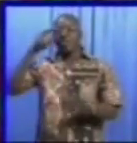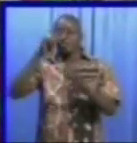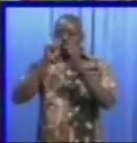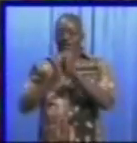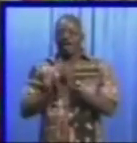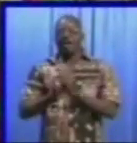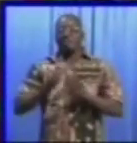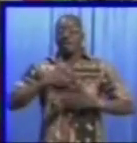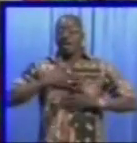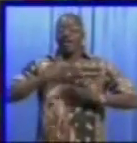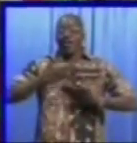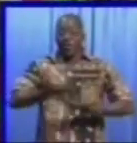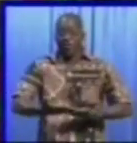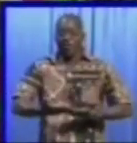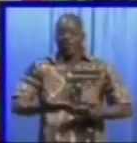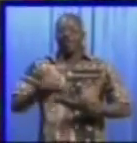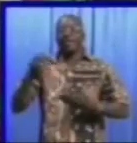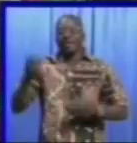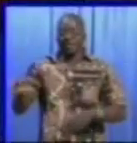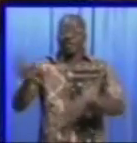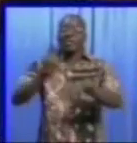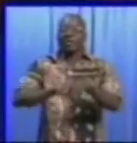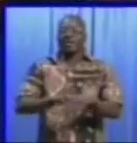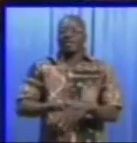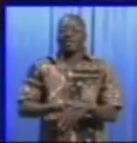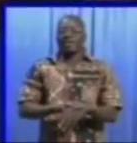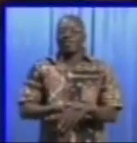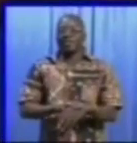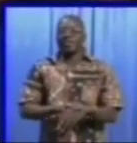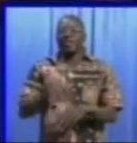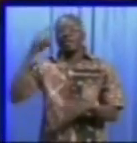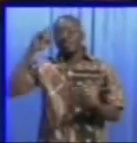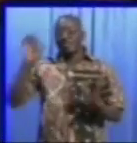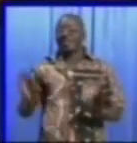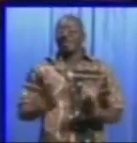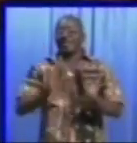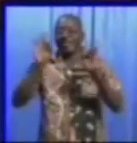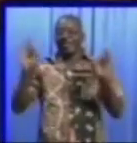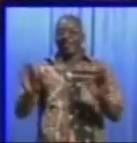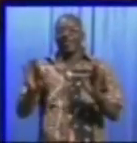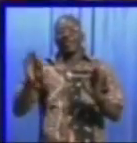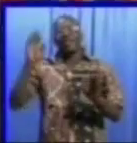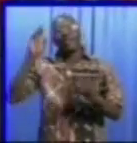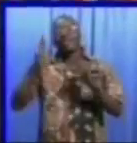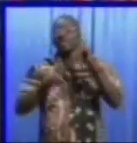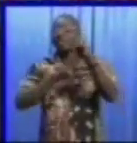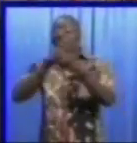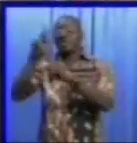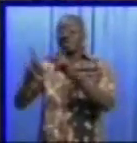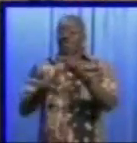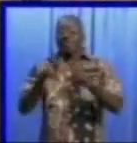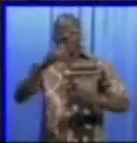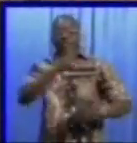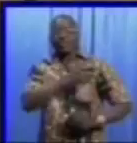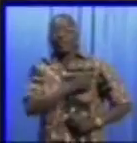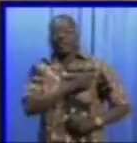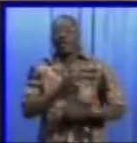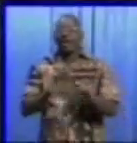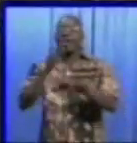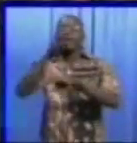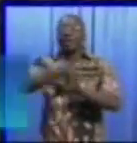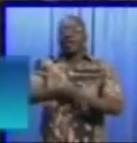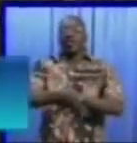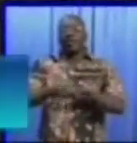confiance qui m'est placée. Le clou de cette célébration a été la parade civile et militaire. À travers des